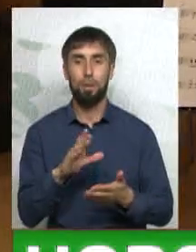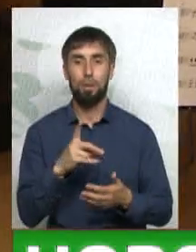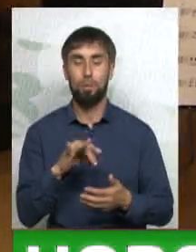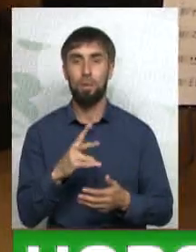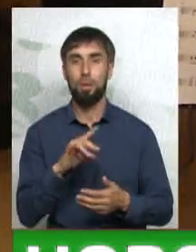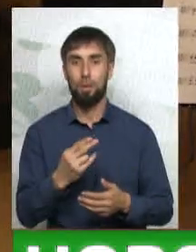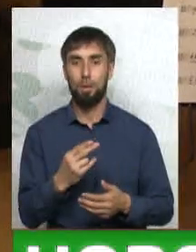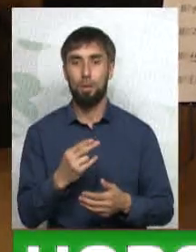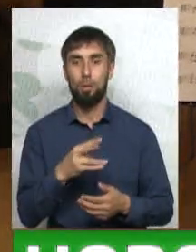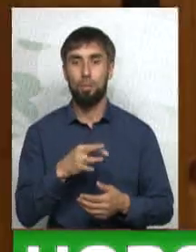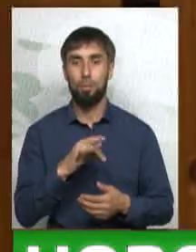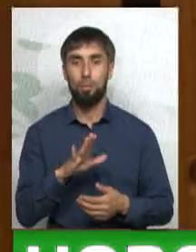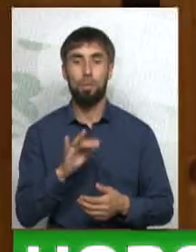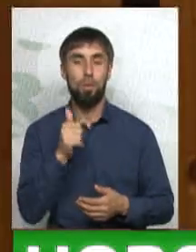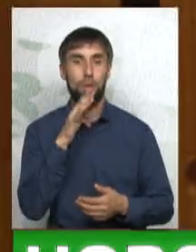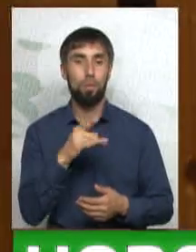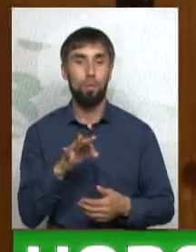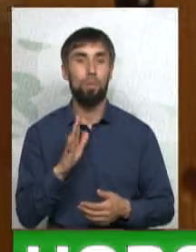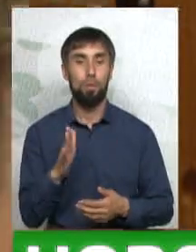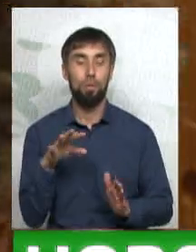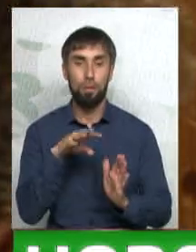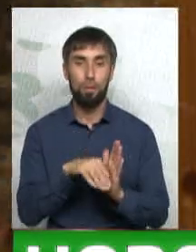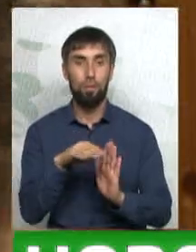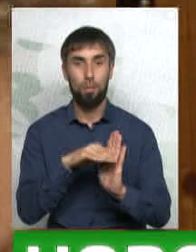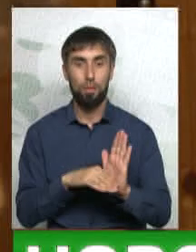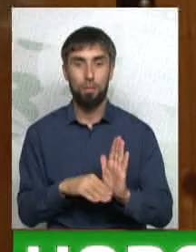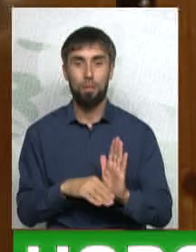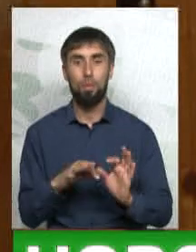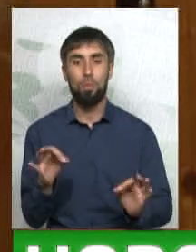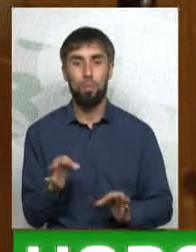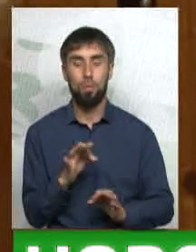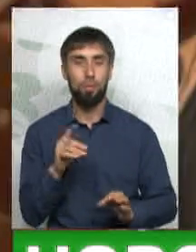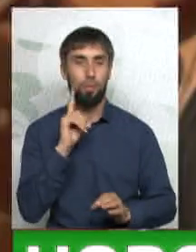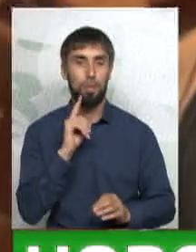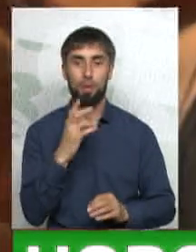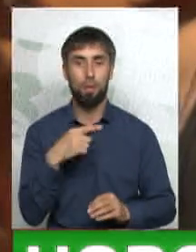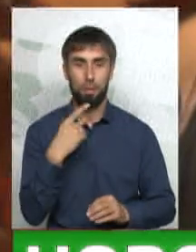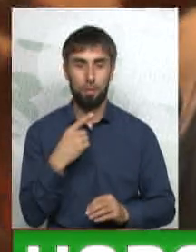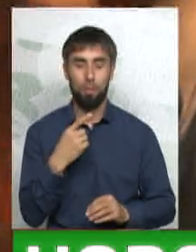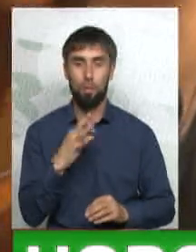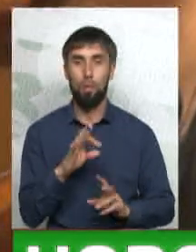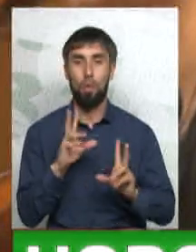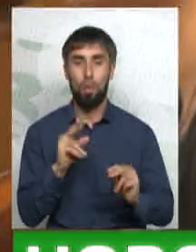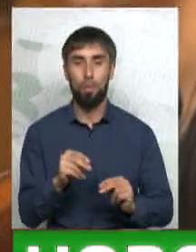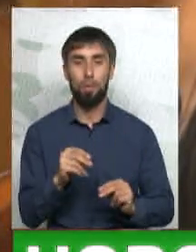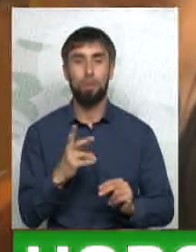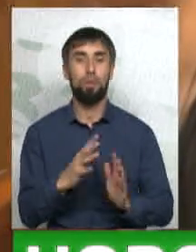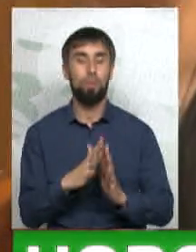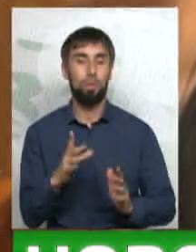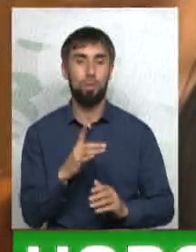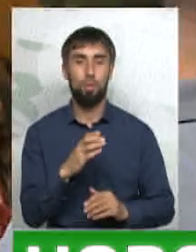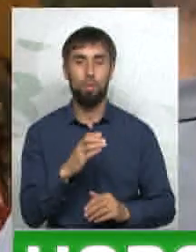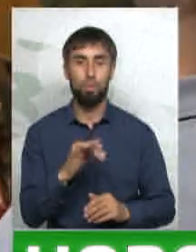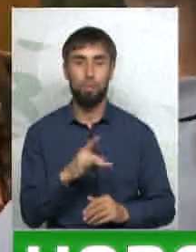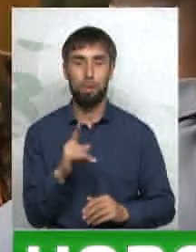элементами национальных мотивов. Какие именно будут включены в программу, музыканты пока не говорят. Но обещают небольшой